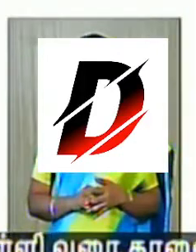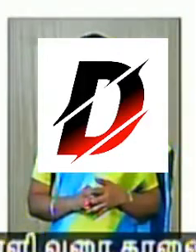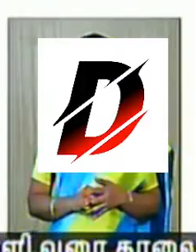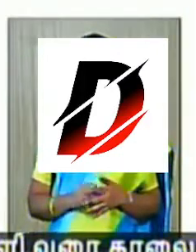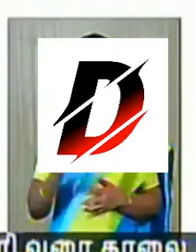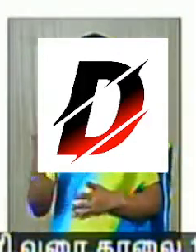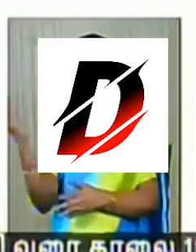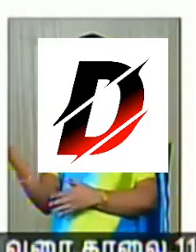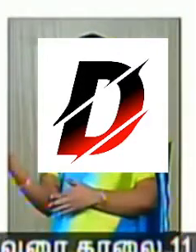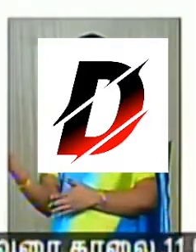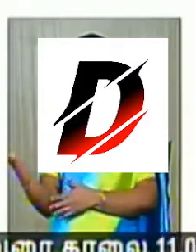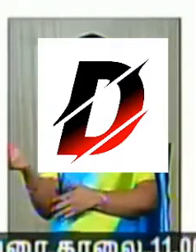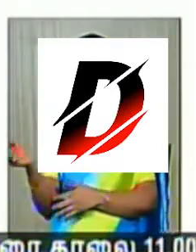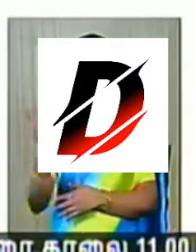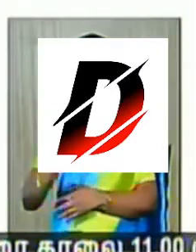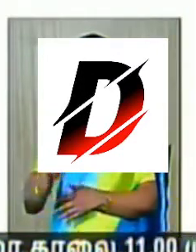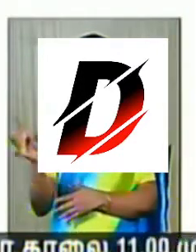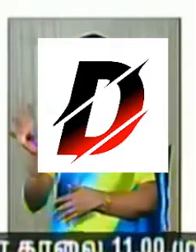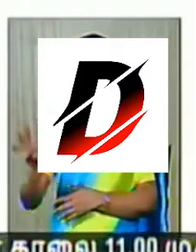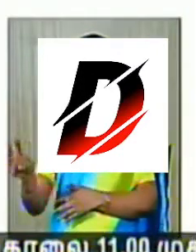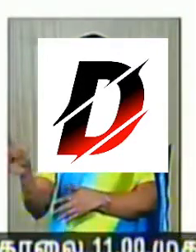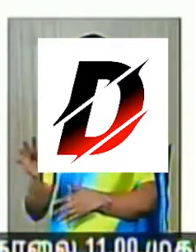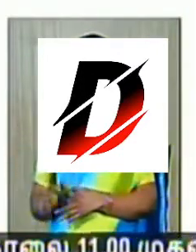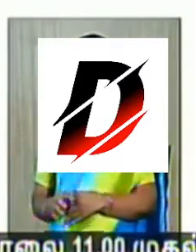எழுதிக்கணும் லெஃப்ட் சைடில் நம்ம என்ன எழுதணும்